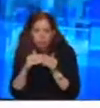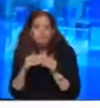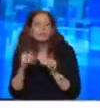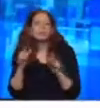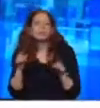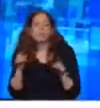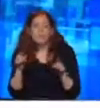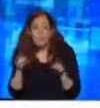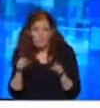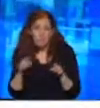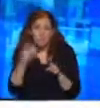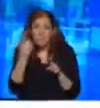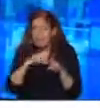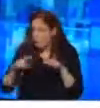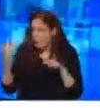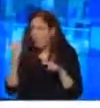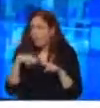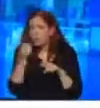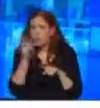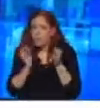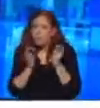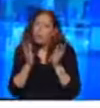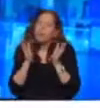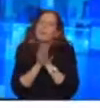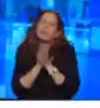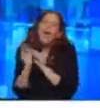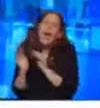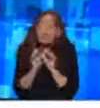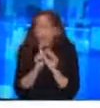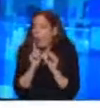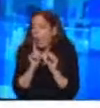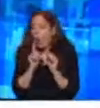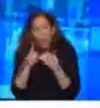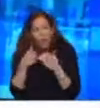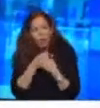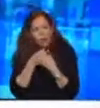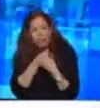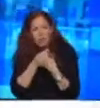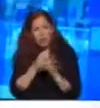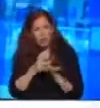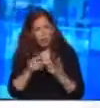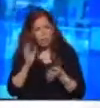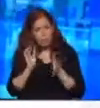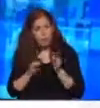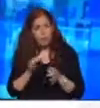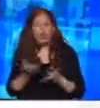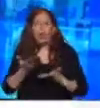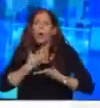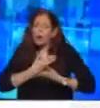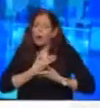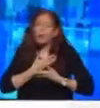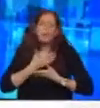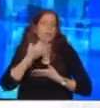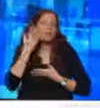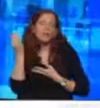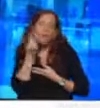לאחרונה, לפני חודש, אמרנו לבית המשפט, ביקשנו עברה, לא התנגחנו עם בית המשפט, אנחנו מקבלים את העוול הנוראי שבית המשפט עושה לנו.